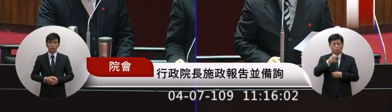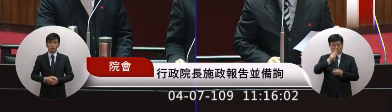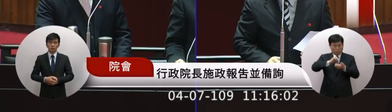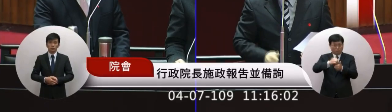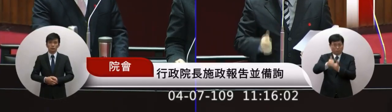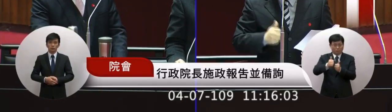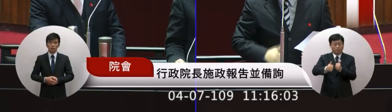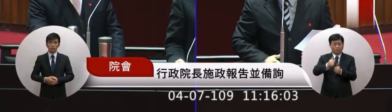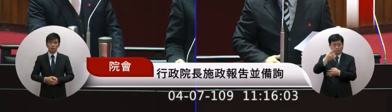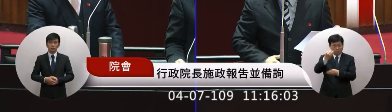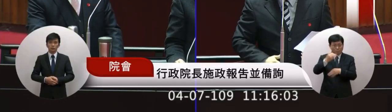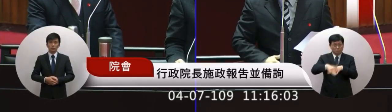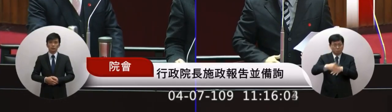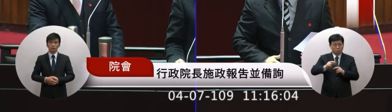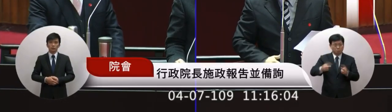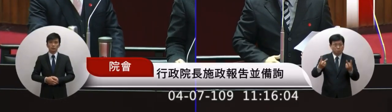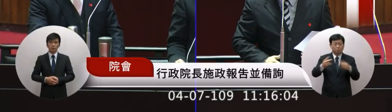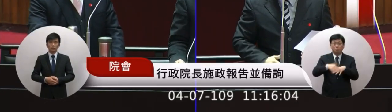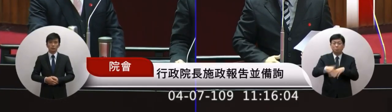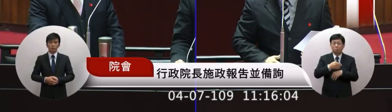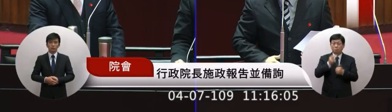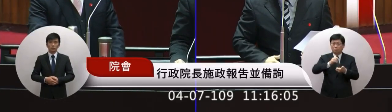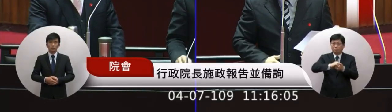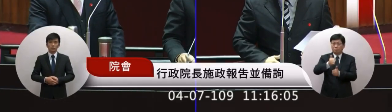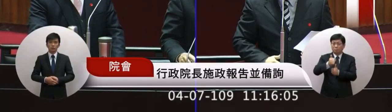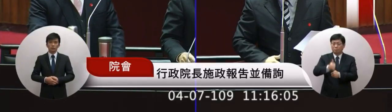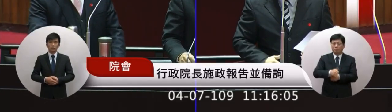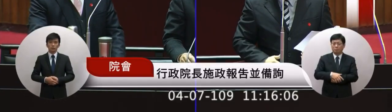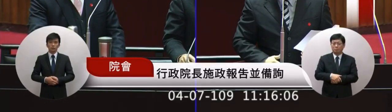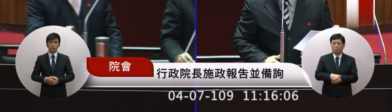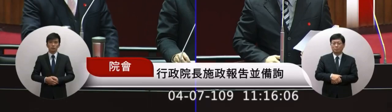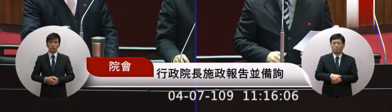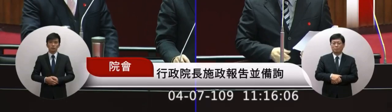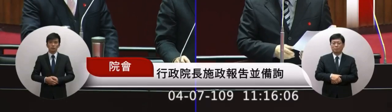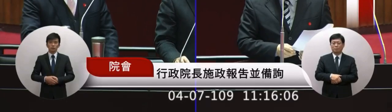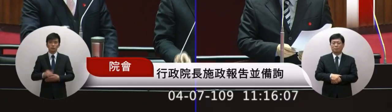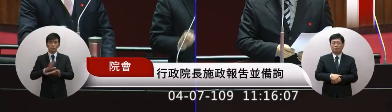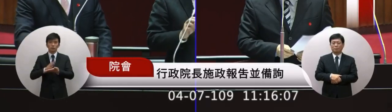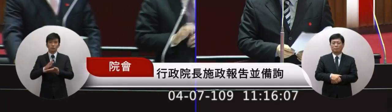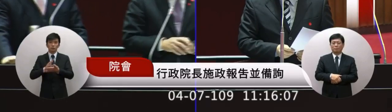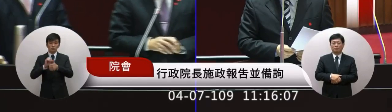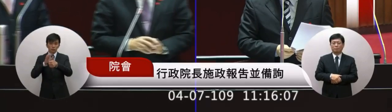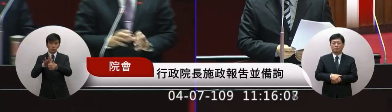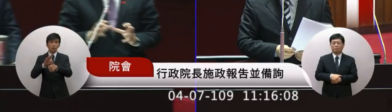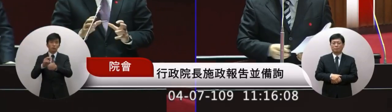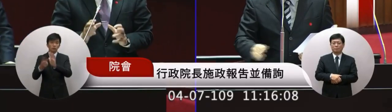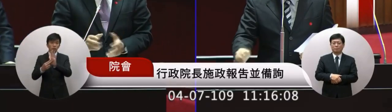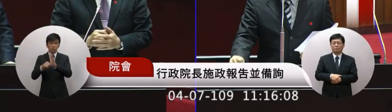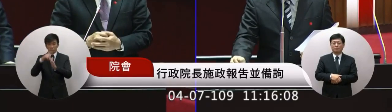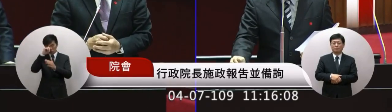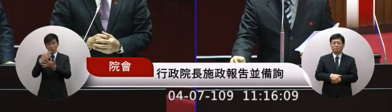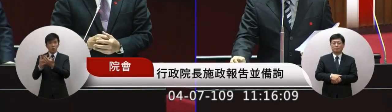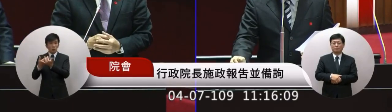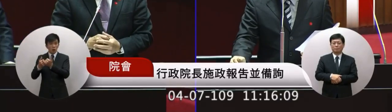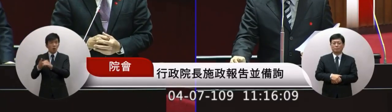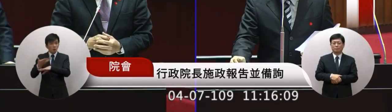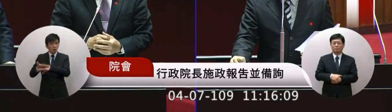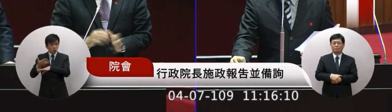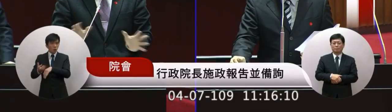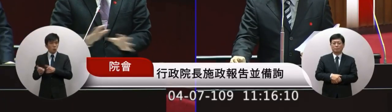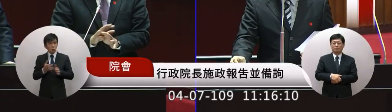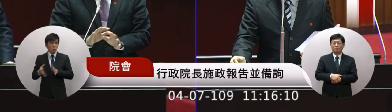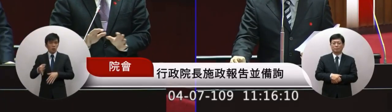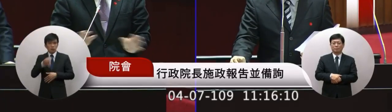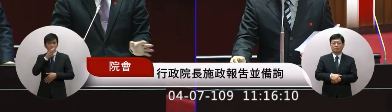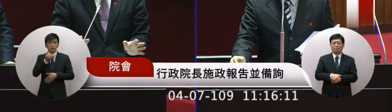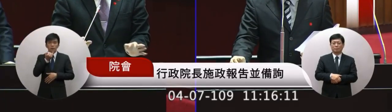间会不会调整指考？ 跟委员报告，因为要让考生放心做好最好的准备，